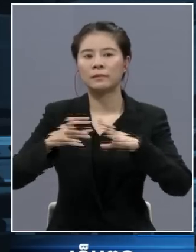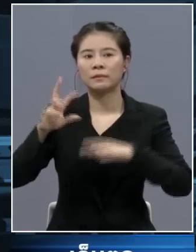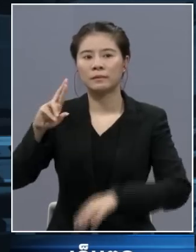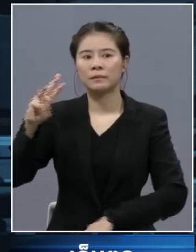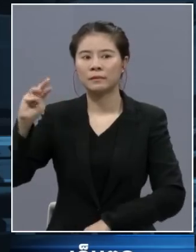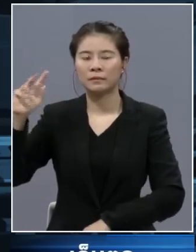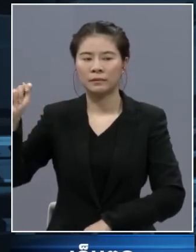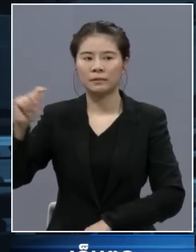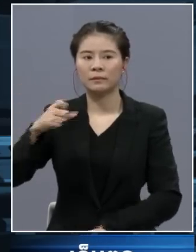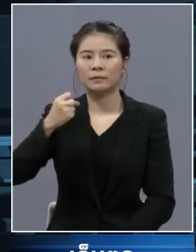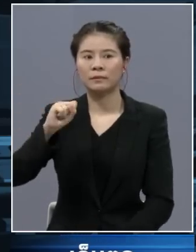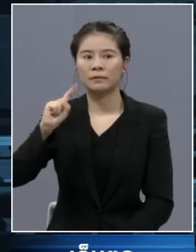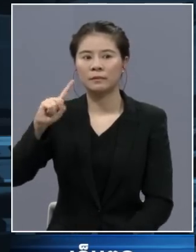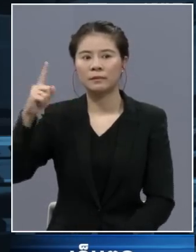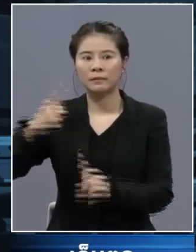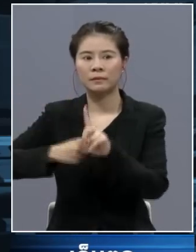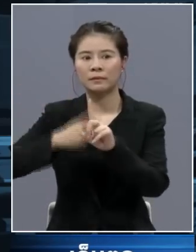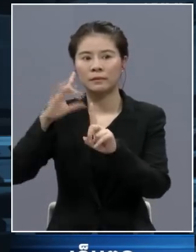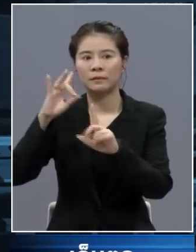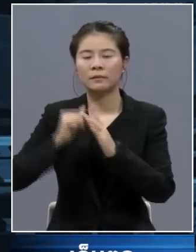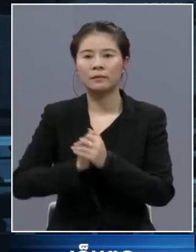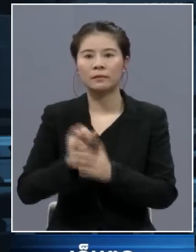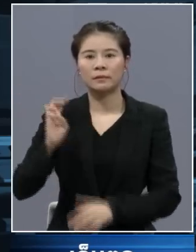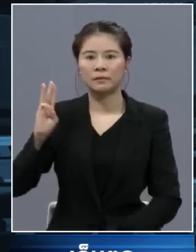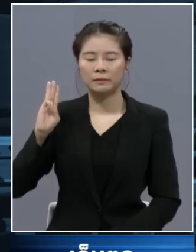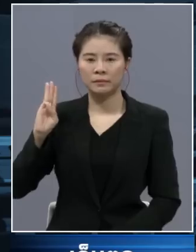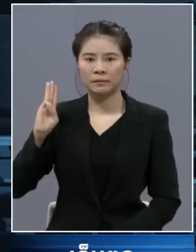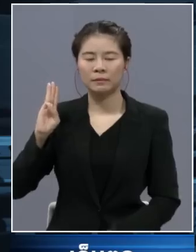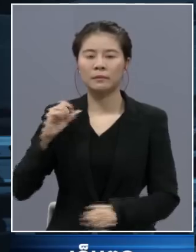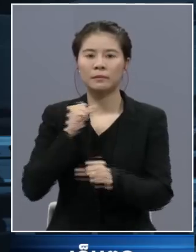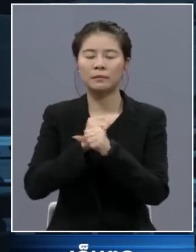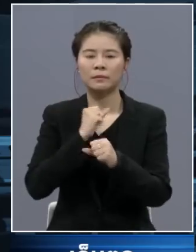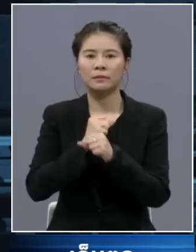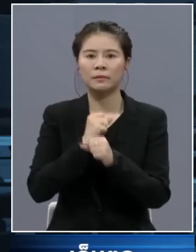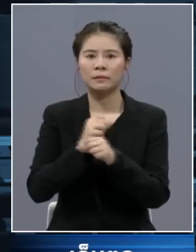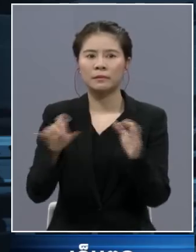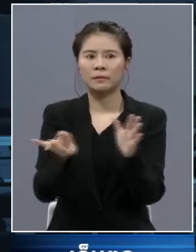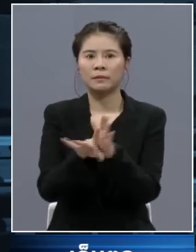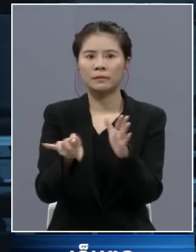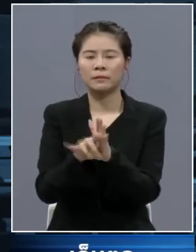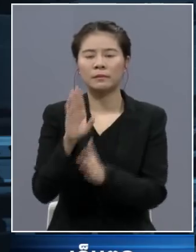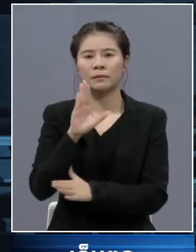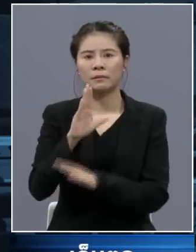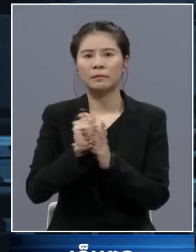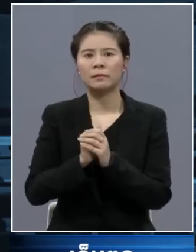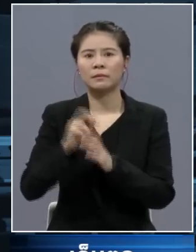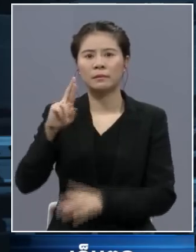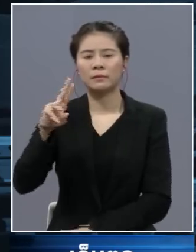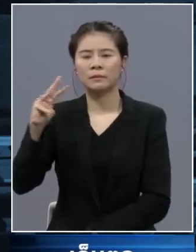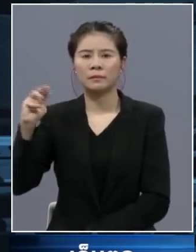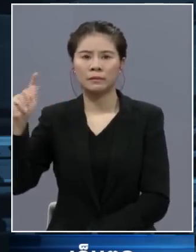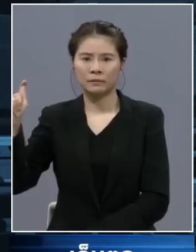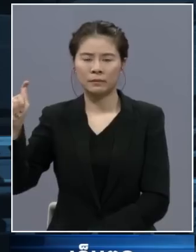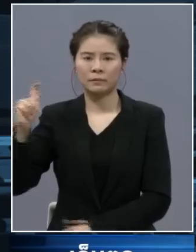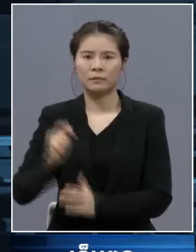สัตย์ปฏิญาณซึ่งวันที่11สิงหาคมนี่แหละครับจะเป็นการทำงานวันสุดท้ายของคณะรัฐมนตรีรักษา